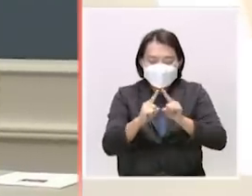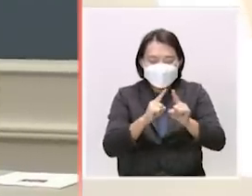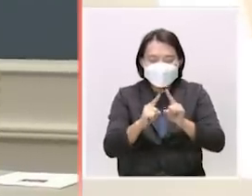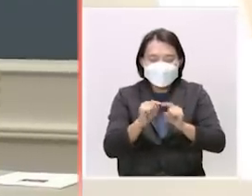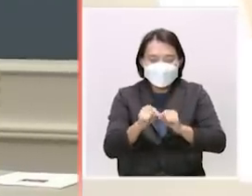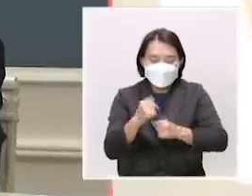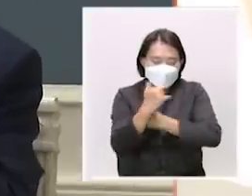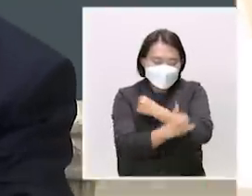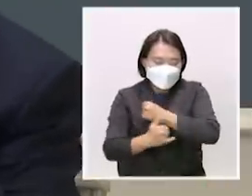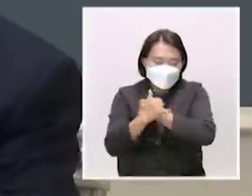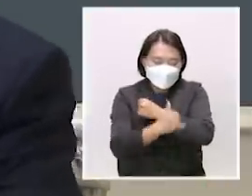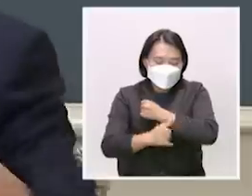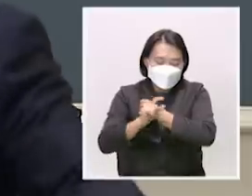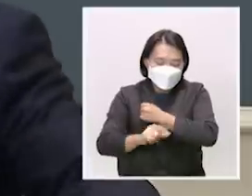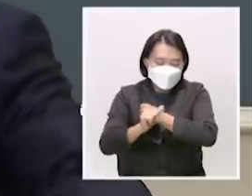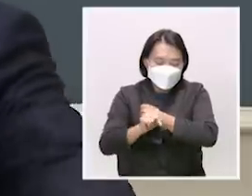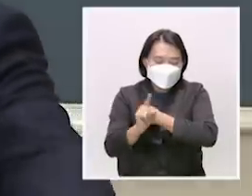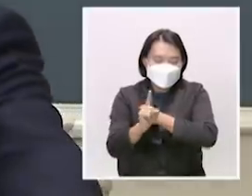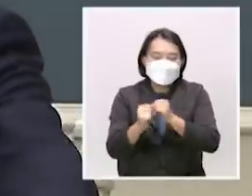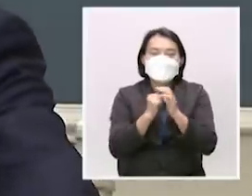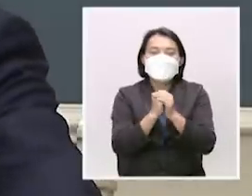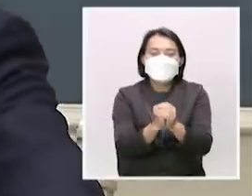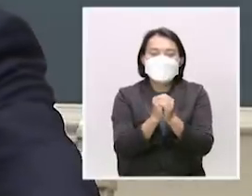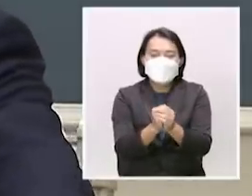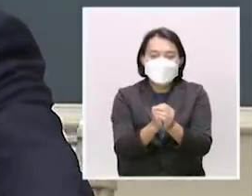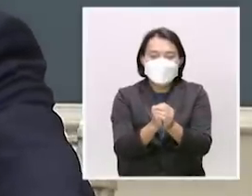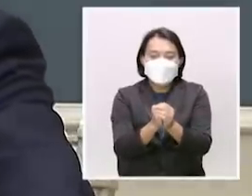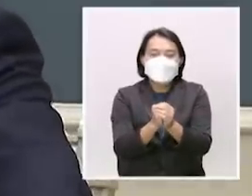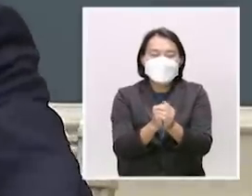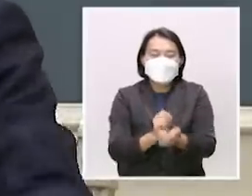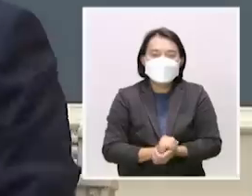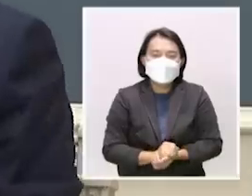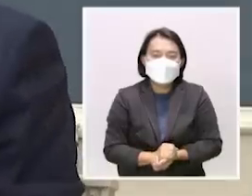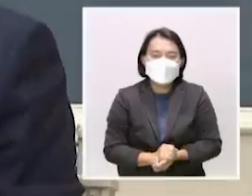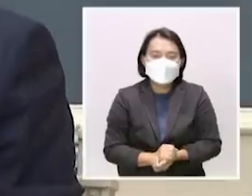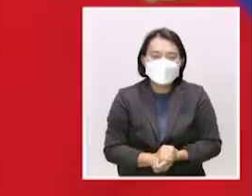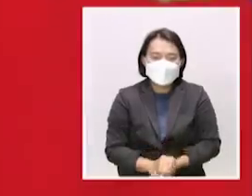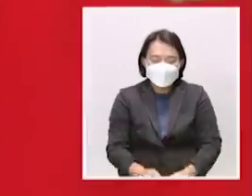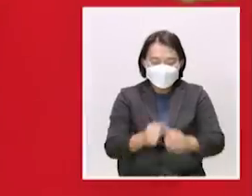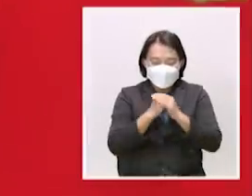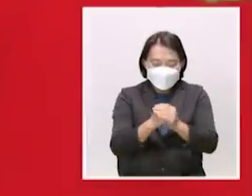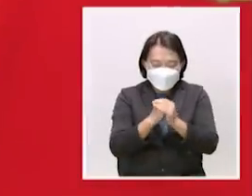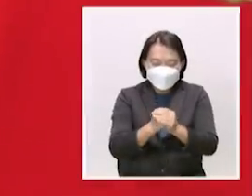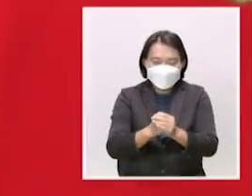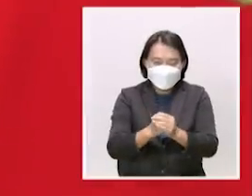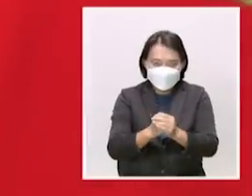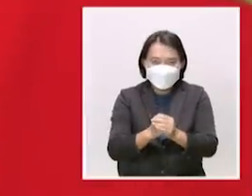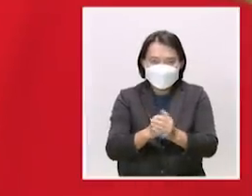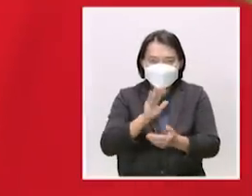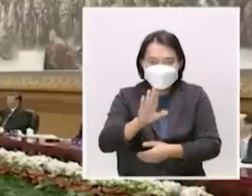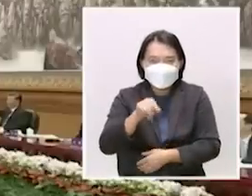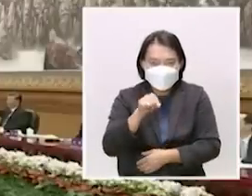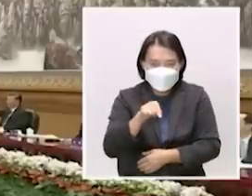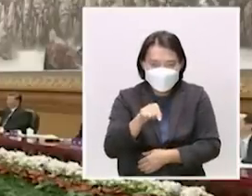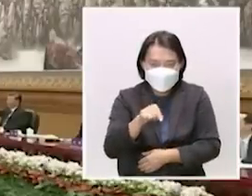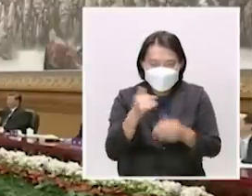ออกแงมากก่นี้คือจ